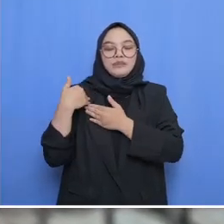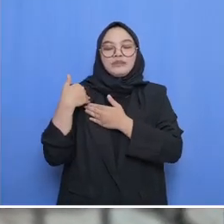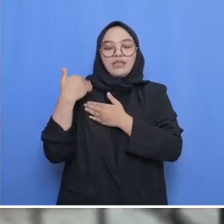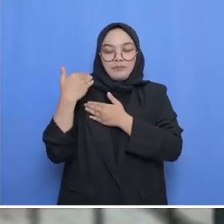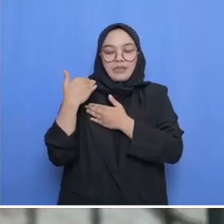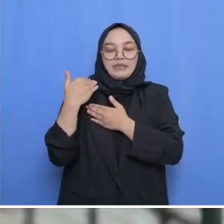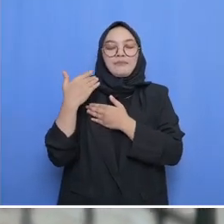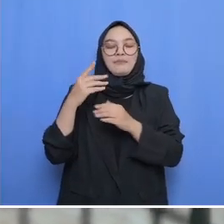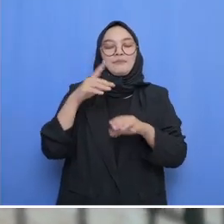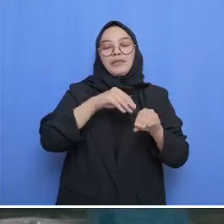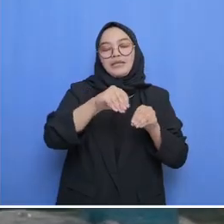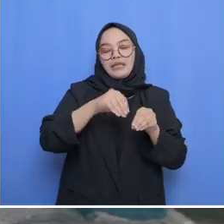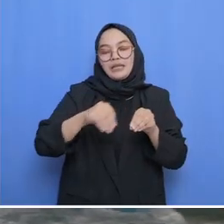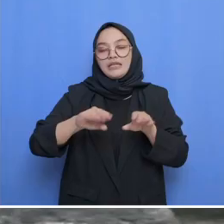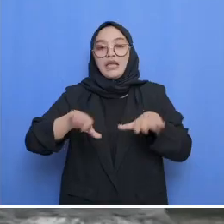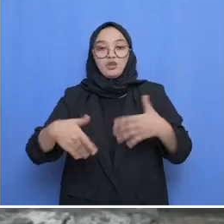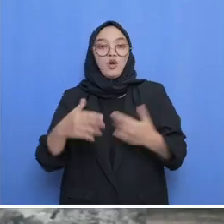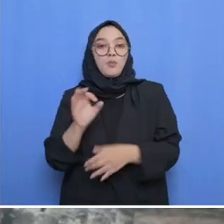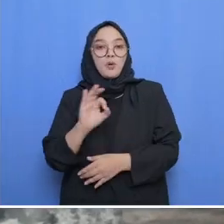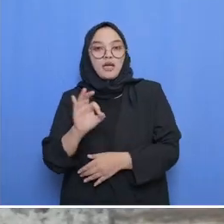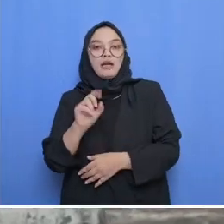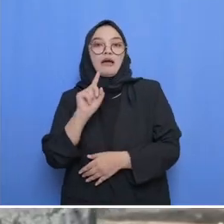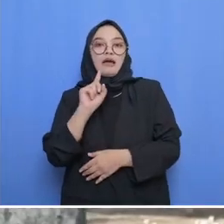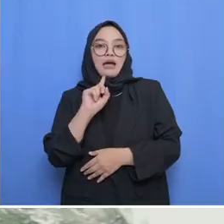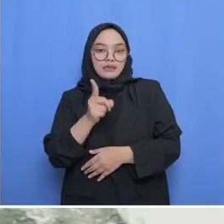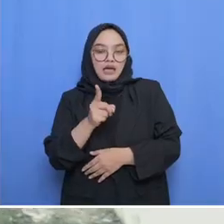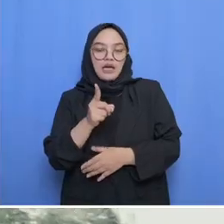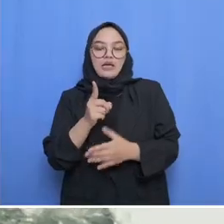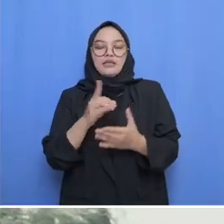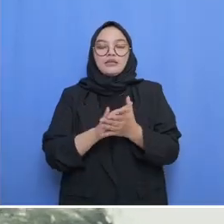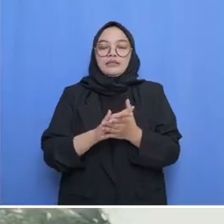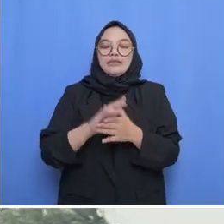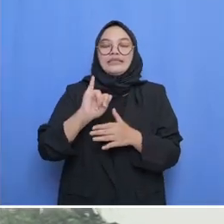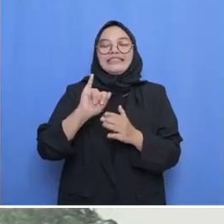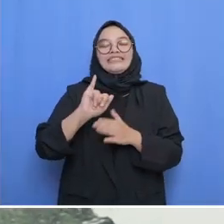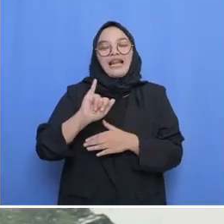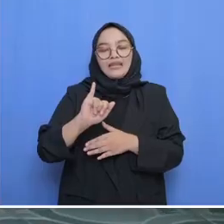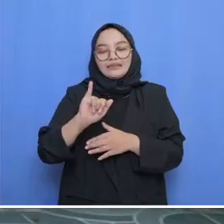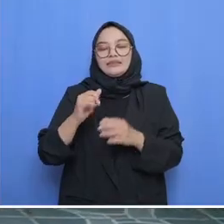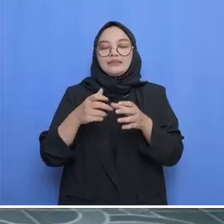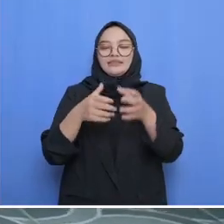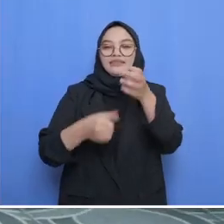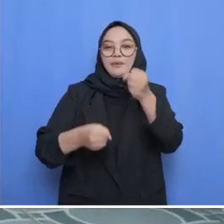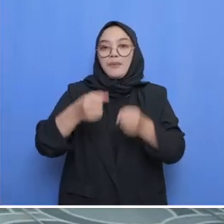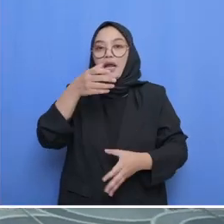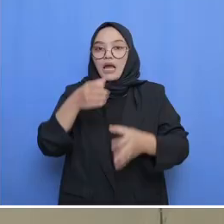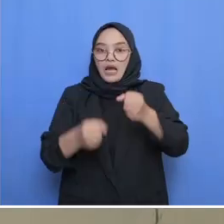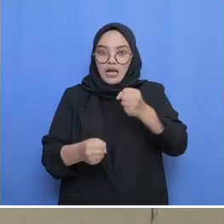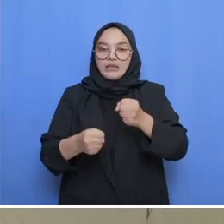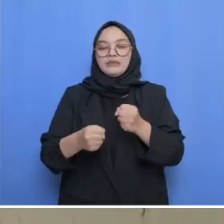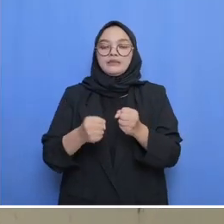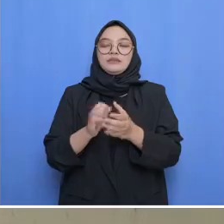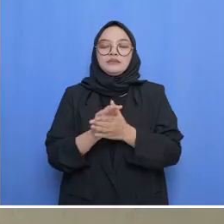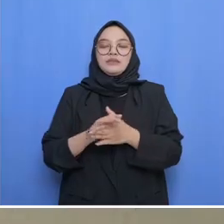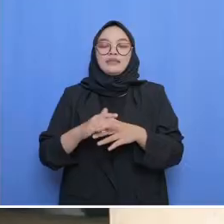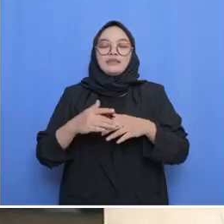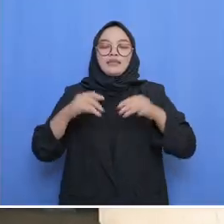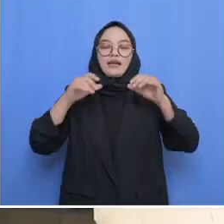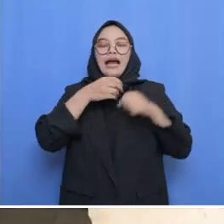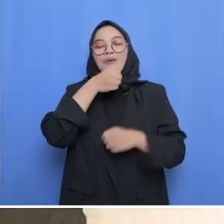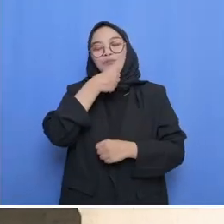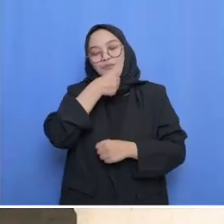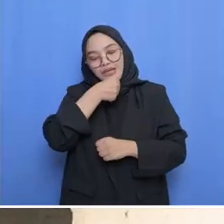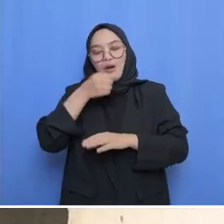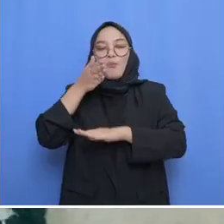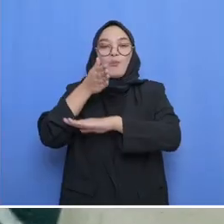aparatur dan non-aparatur pertanian. Divisi dilengkapi dengan instalasi sapi perah, kambing perah, sapi potong,